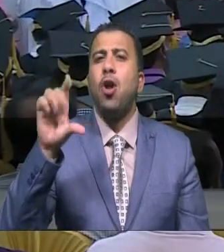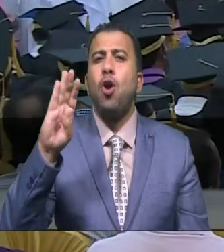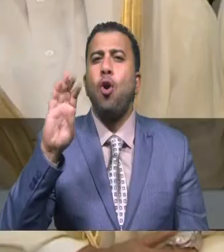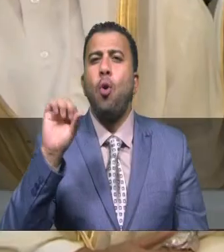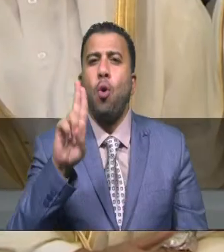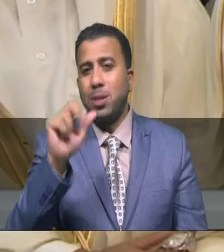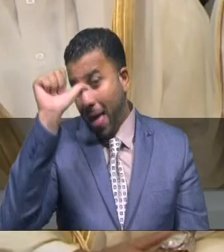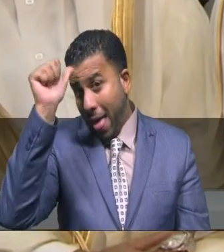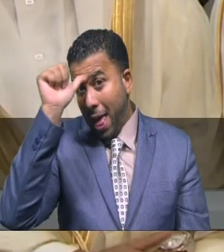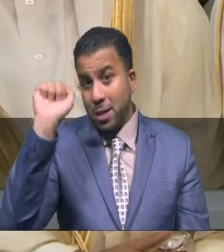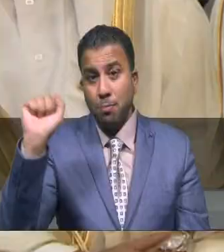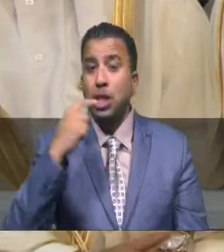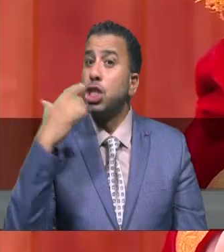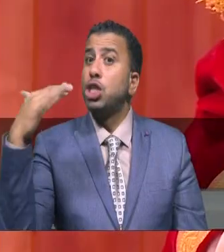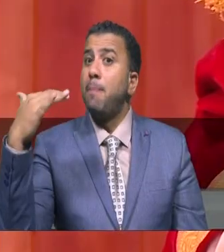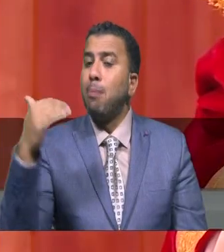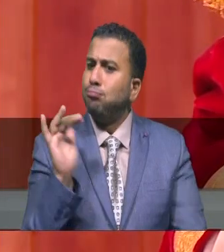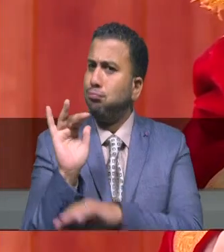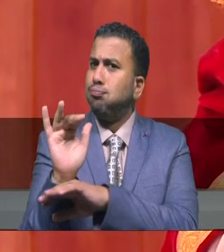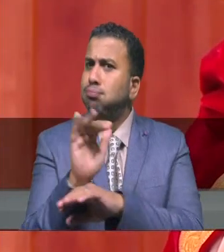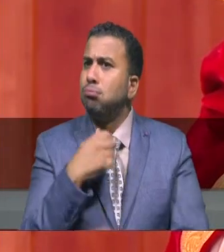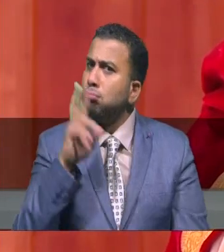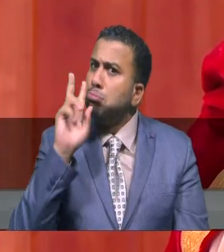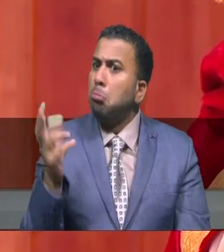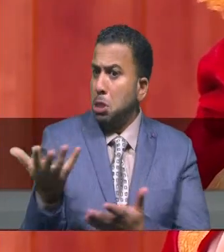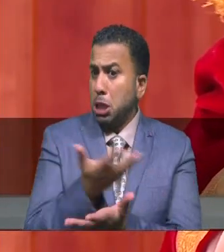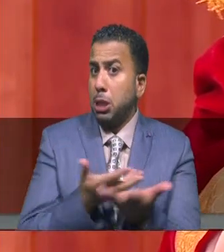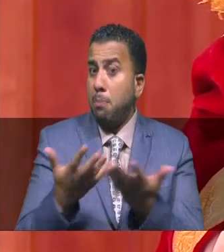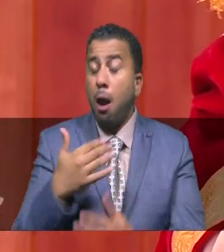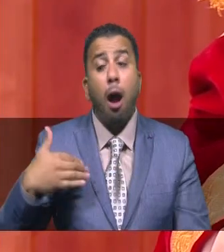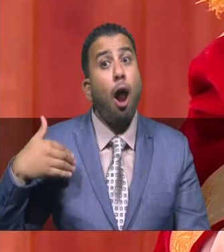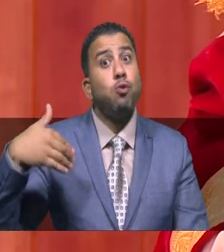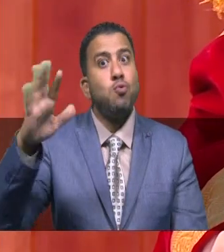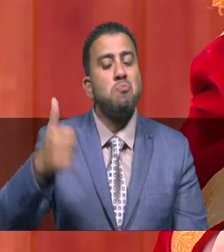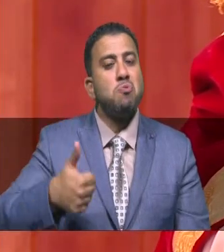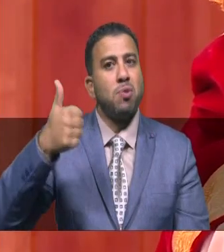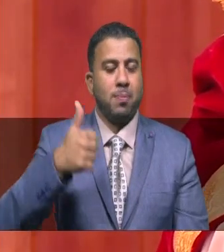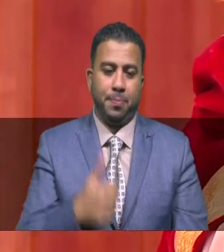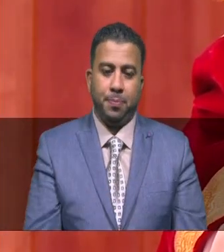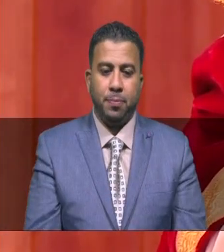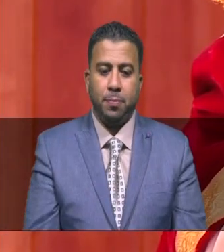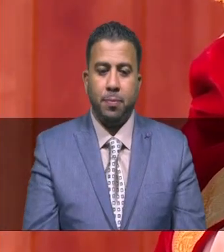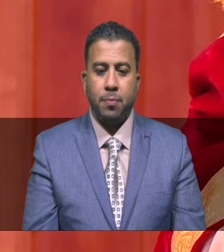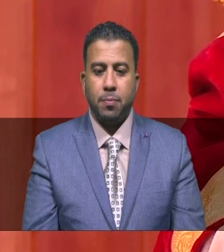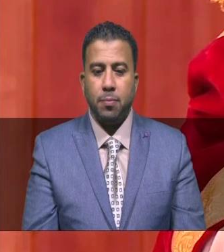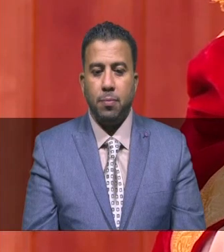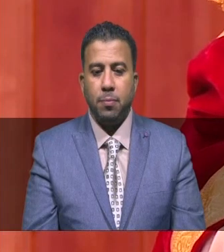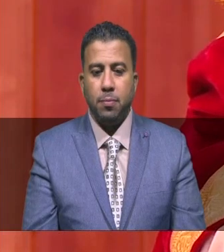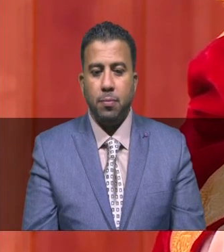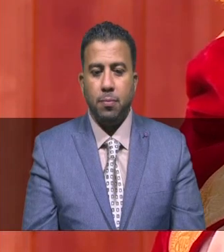التعليم الجيد للشباب الذي هو افضل استثمار طويل الامد على الاطلاق اندرسون